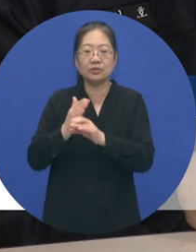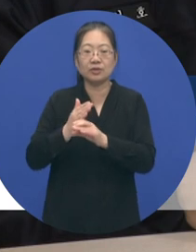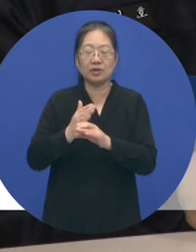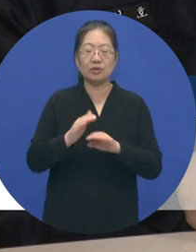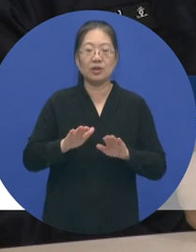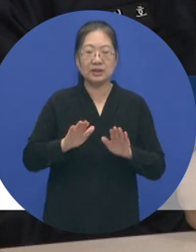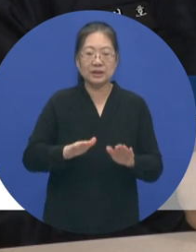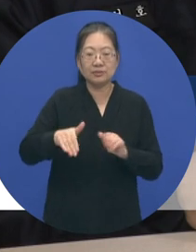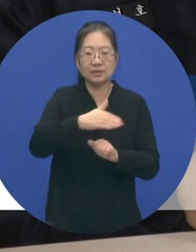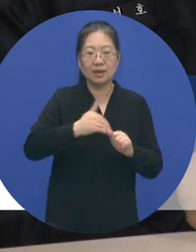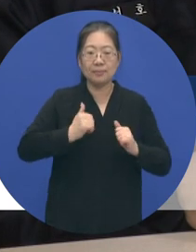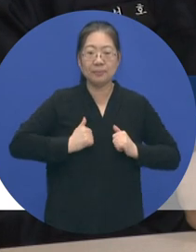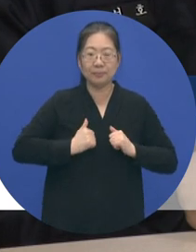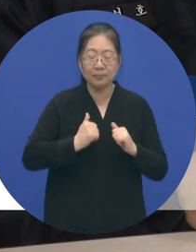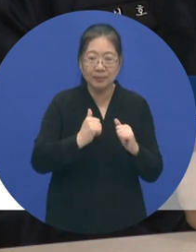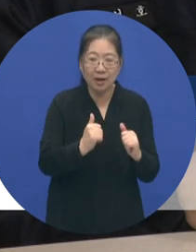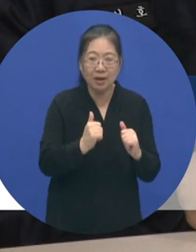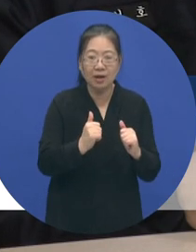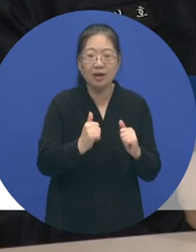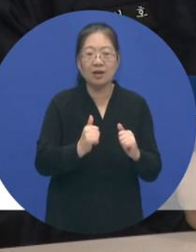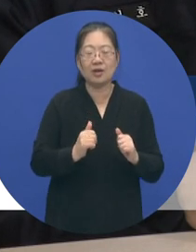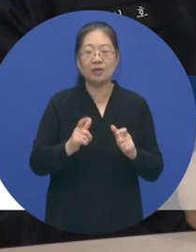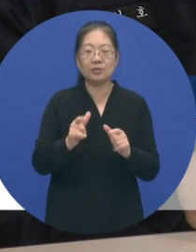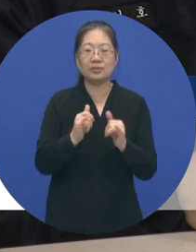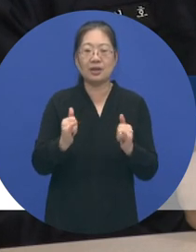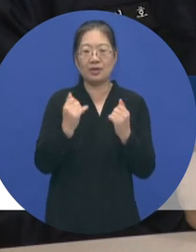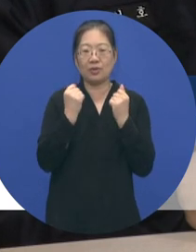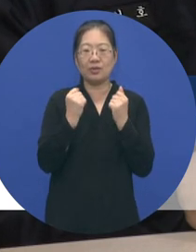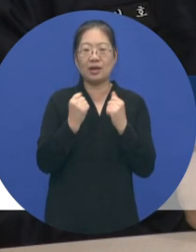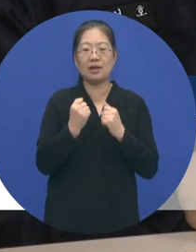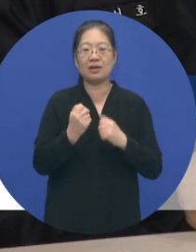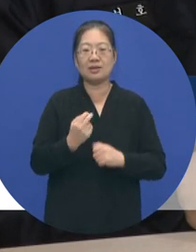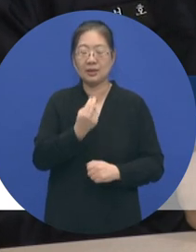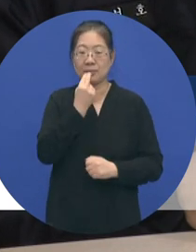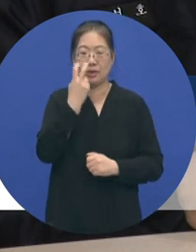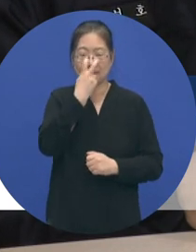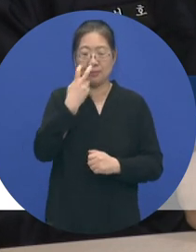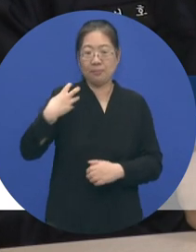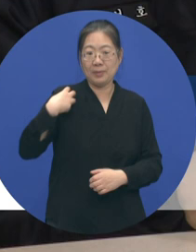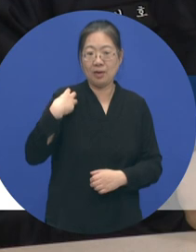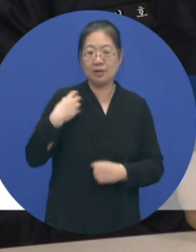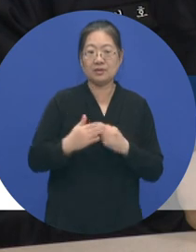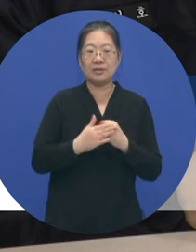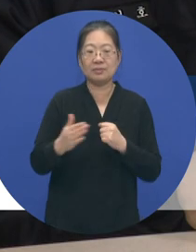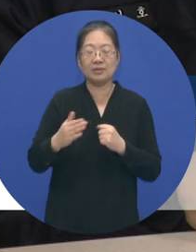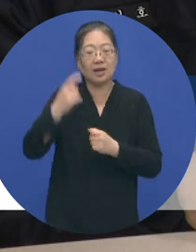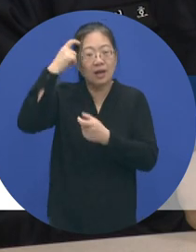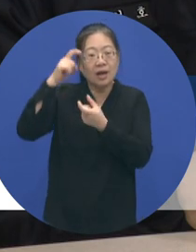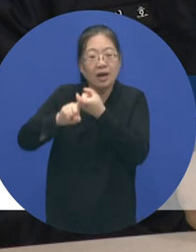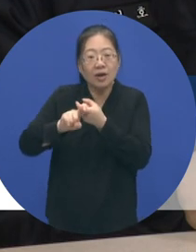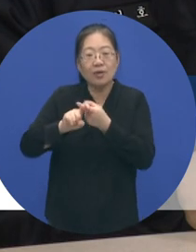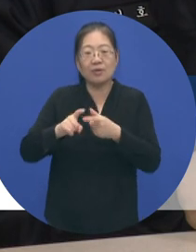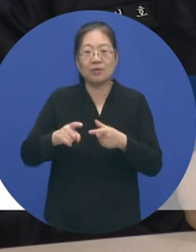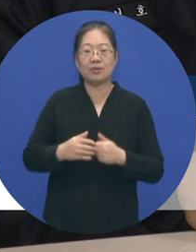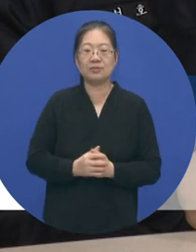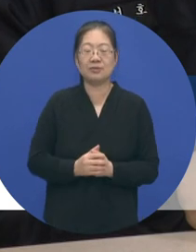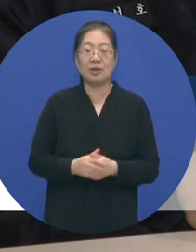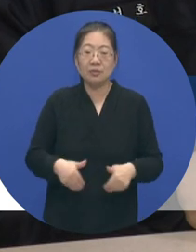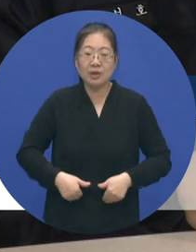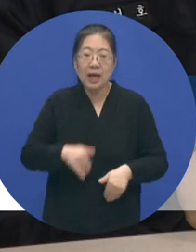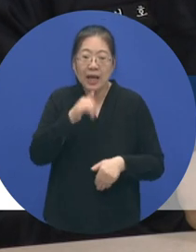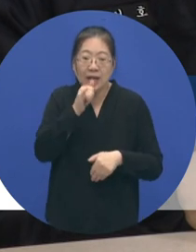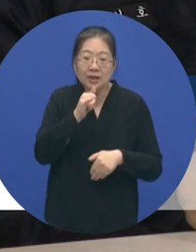우리가 최선을 다하면서 도민 건강과 생명을 지켜야 되니까 저희도 하여튼 관심 갖고 보면서 필요한 것은